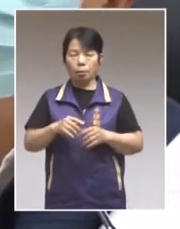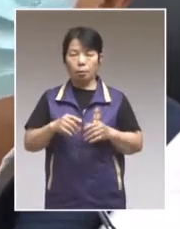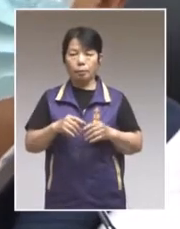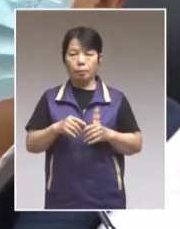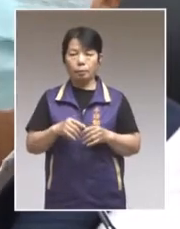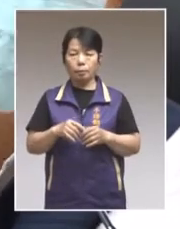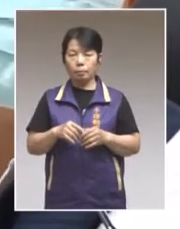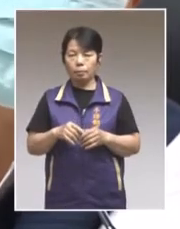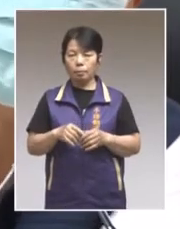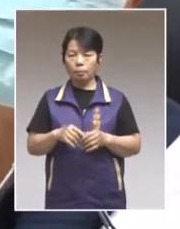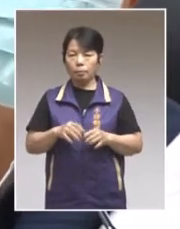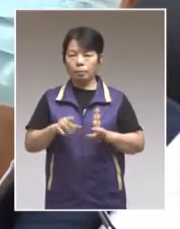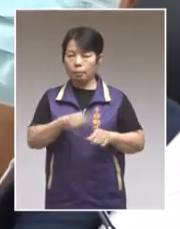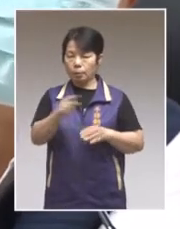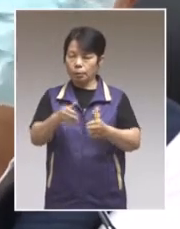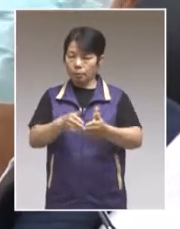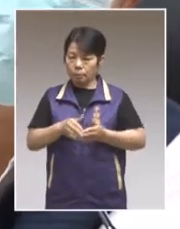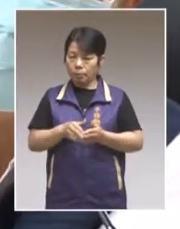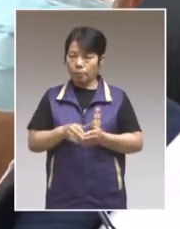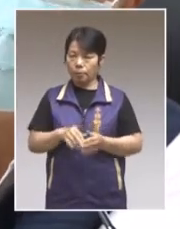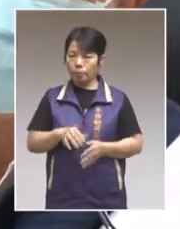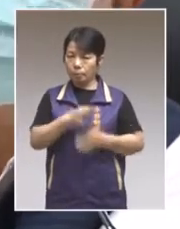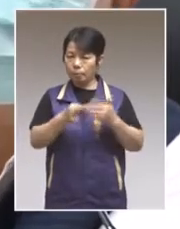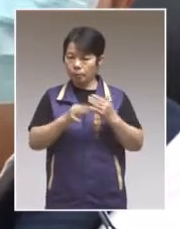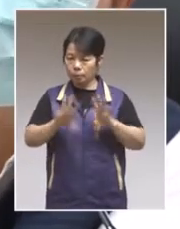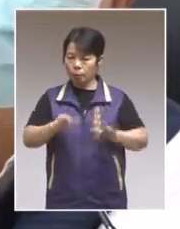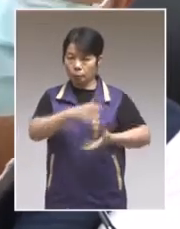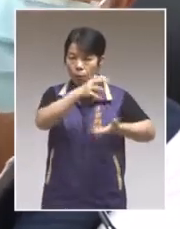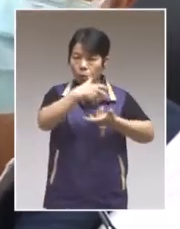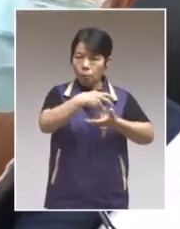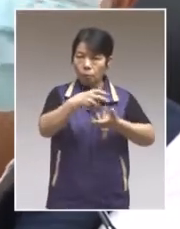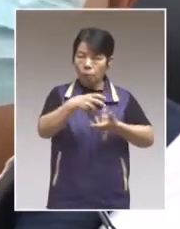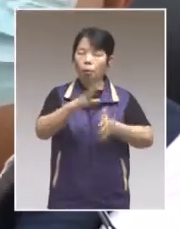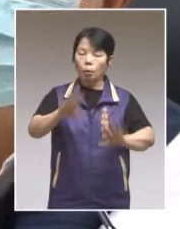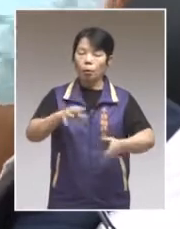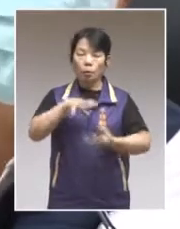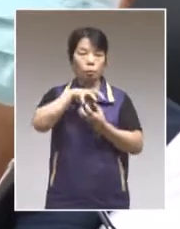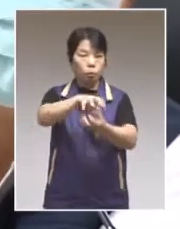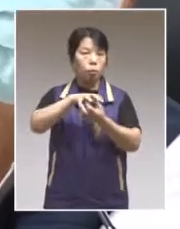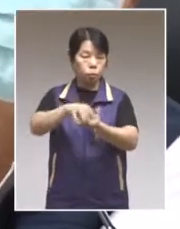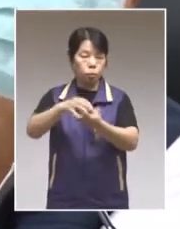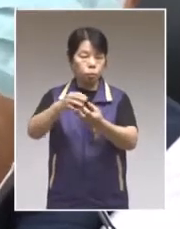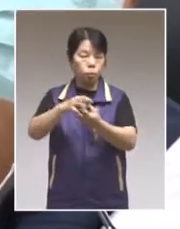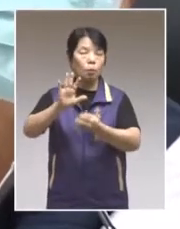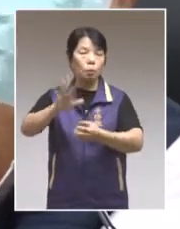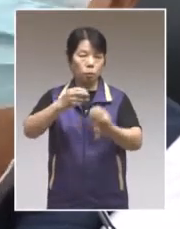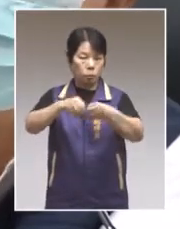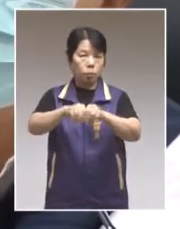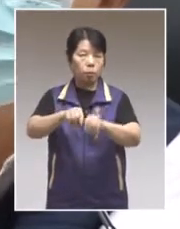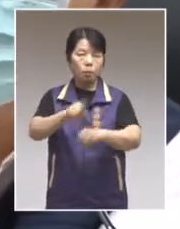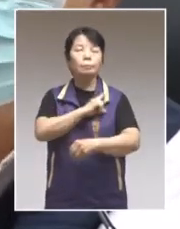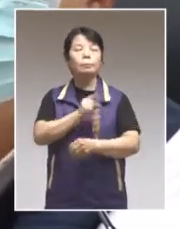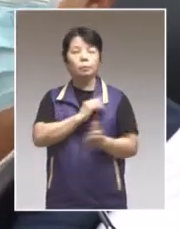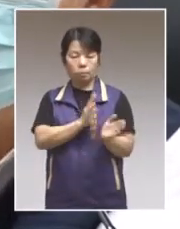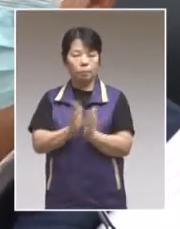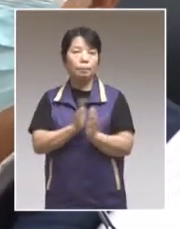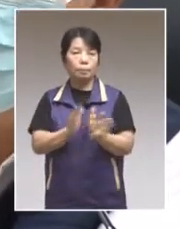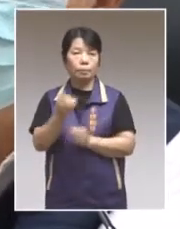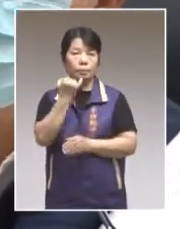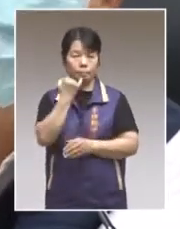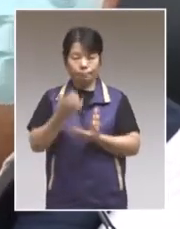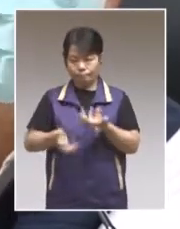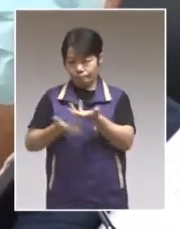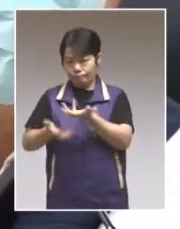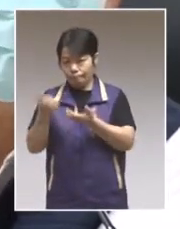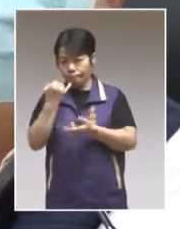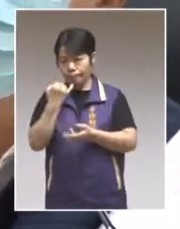外就是说三餐规划的部分，虽然我们有用餐有送餐的服务，但是也可以有自己的一些准备，有些干粮的部